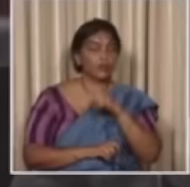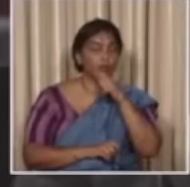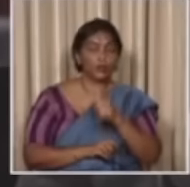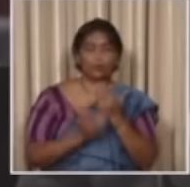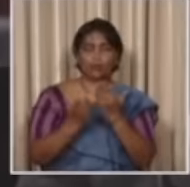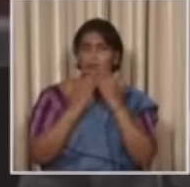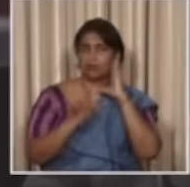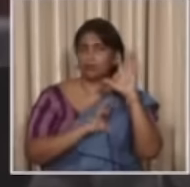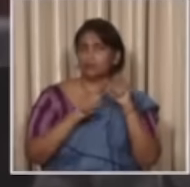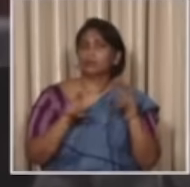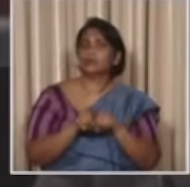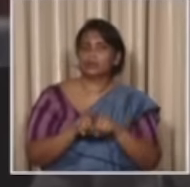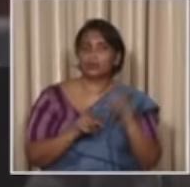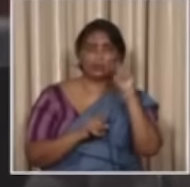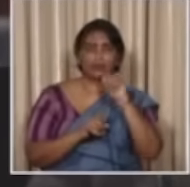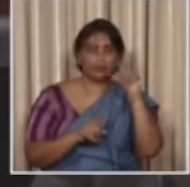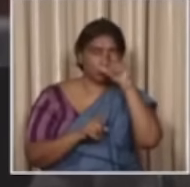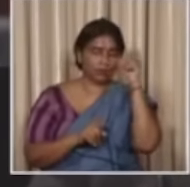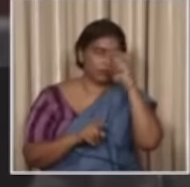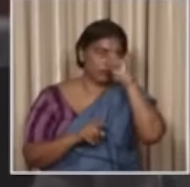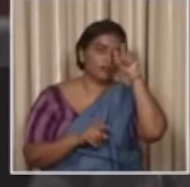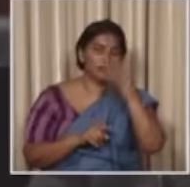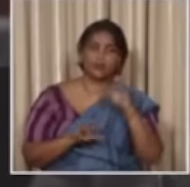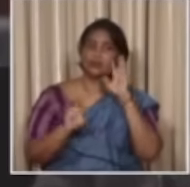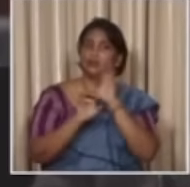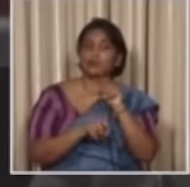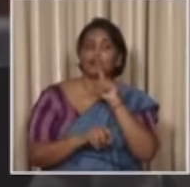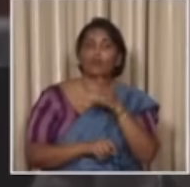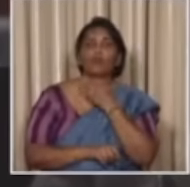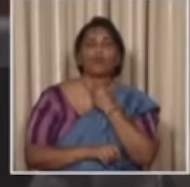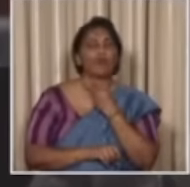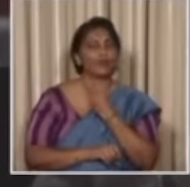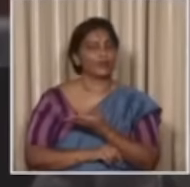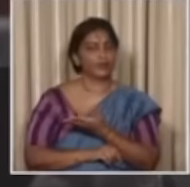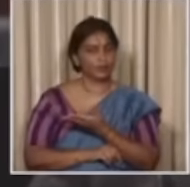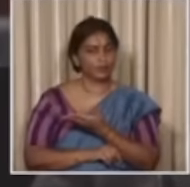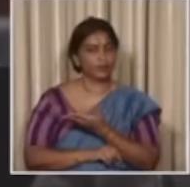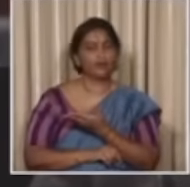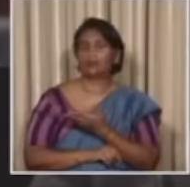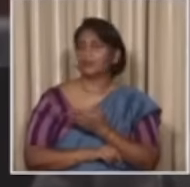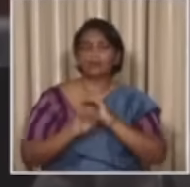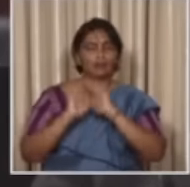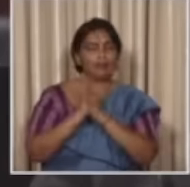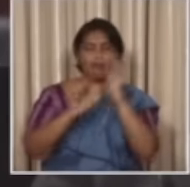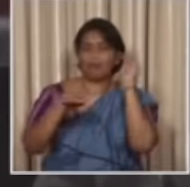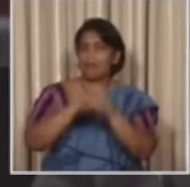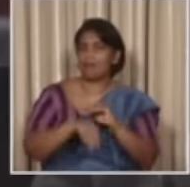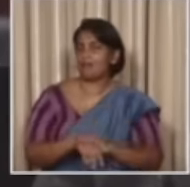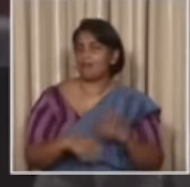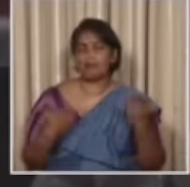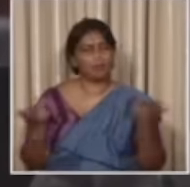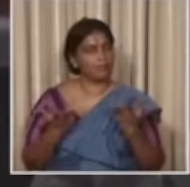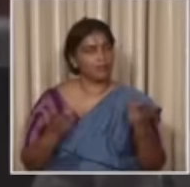වශයෙන් ලැබිලා තියෙන තොරතුරු අනුව මෛත්‍රීපාල සිරිසේන මැතිතුමාගේ ප්‍රකාශයේ තියෙන බොරු ඒ කියන කරුණු එකක්වත් තහවුරු කරන්න පුළුවන් කාරණා